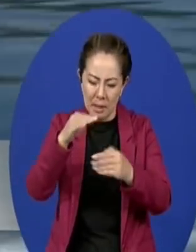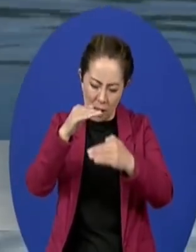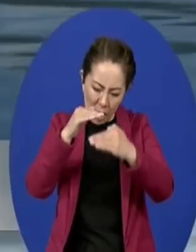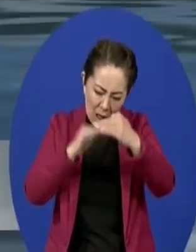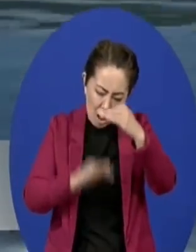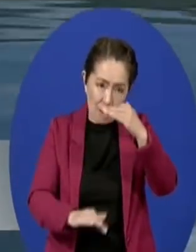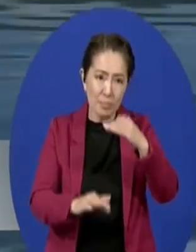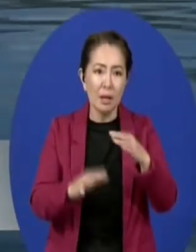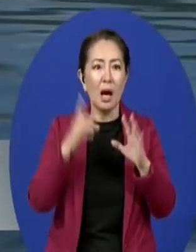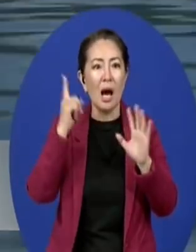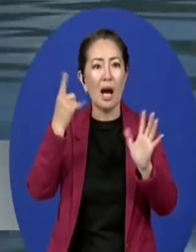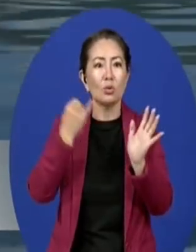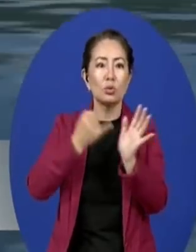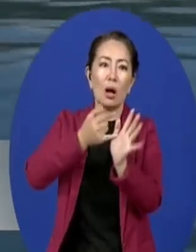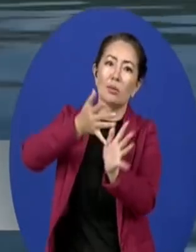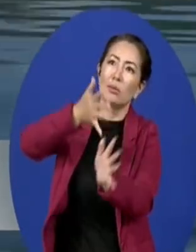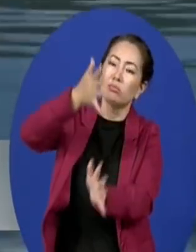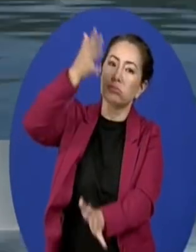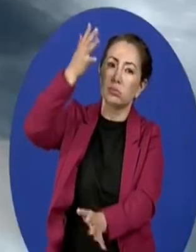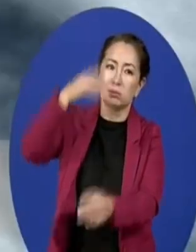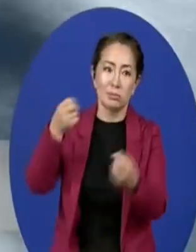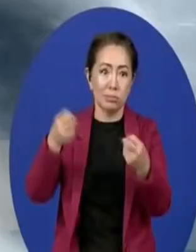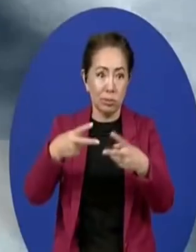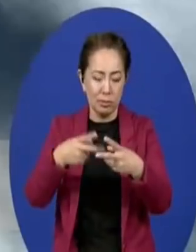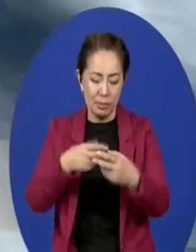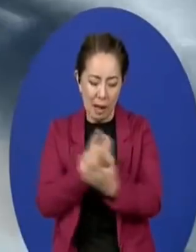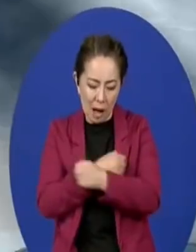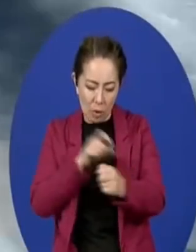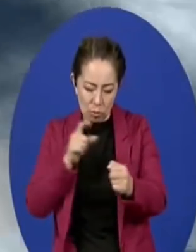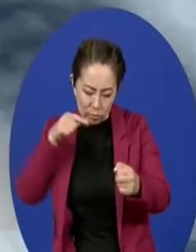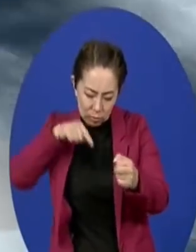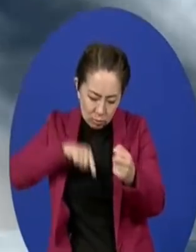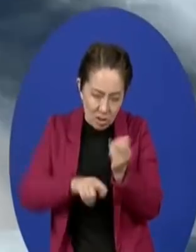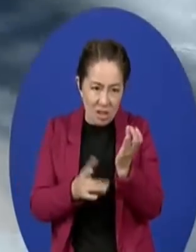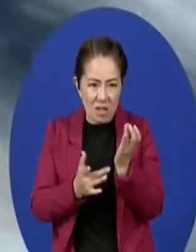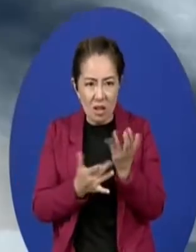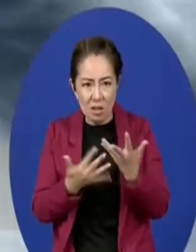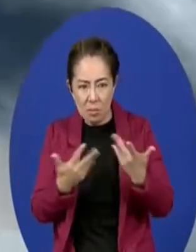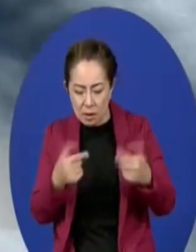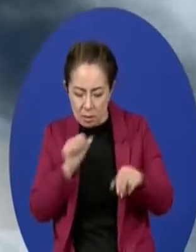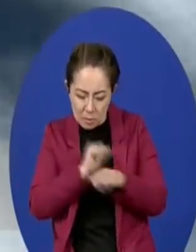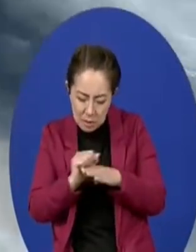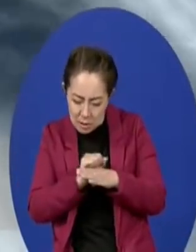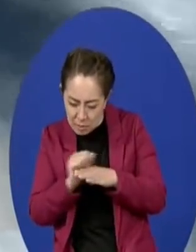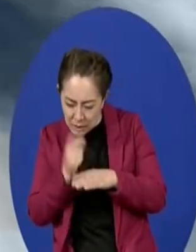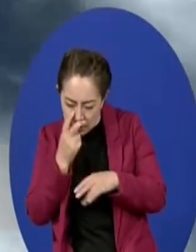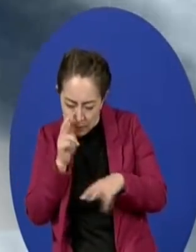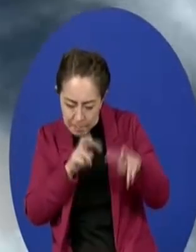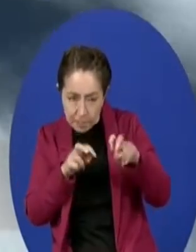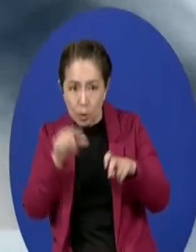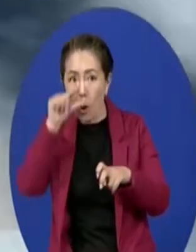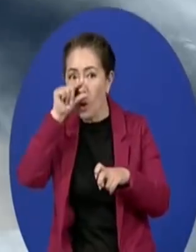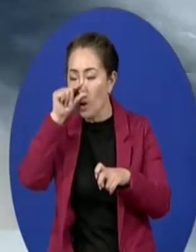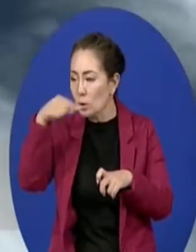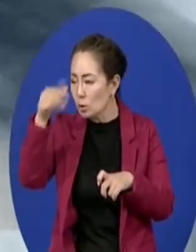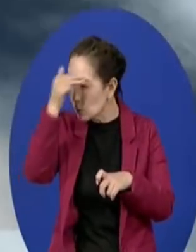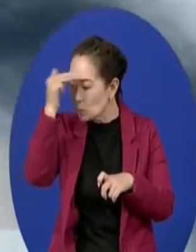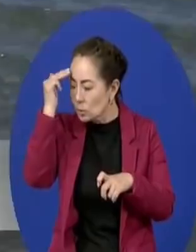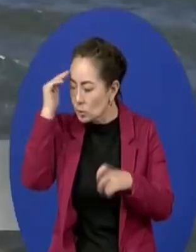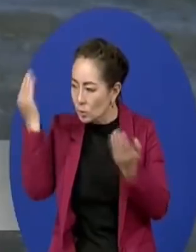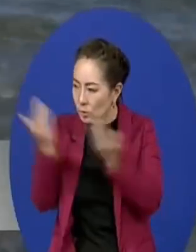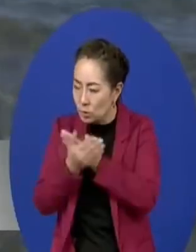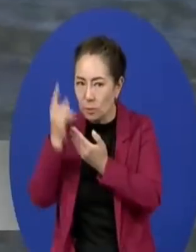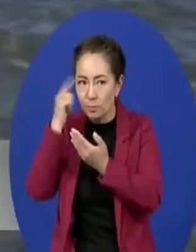ойролцоогоор 16 давхар байшинтай тэнцэх учраас аврагчдын техник хэрэгслийг нь судлан бэлтгэх, Орос Албаны улсаас туршлага тойлцох